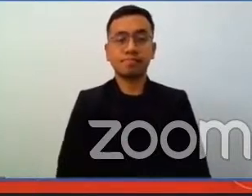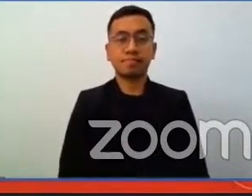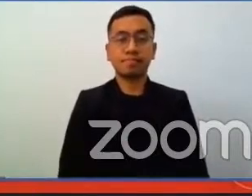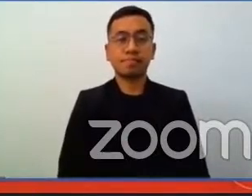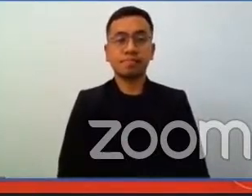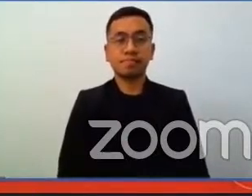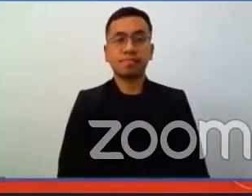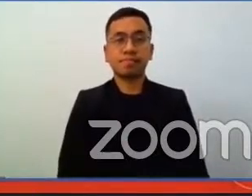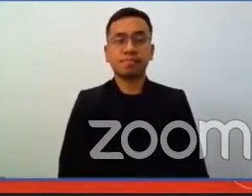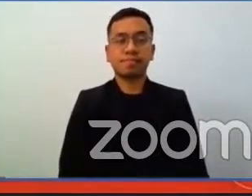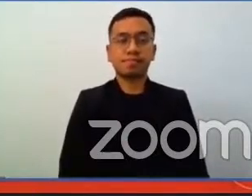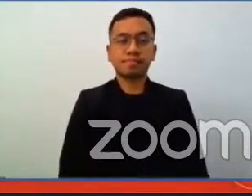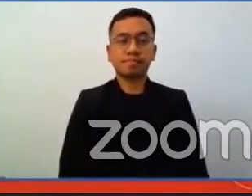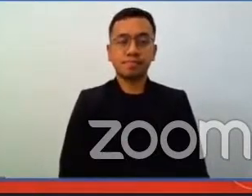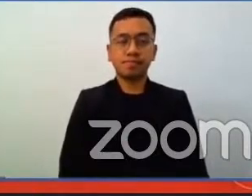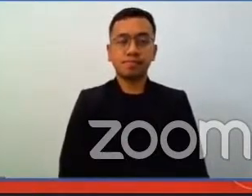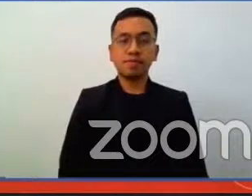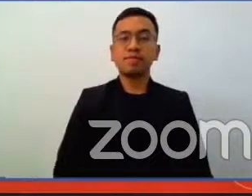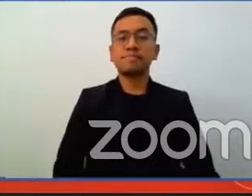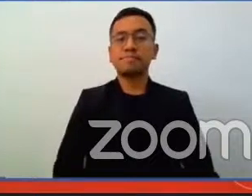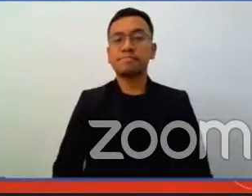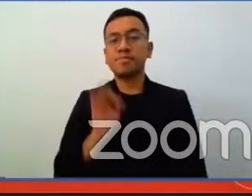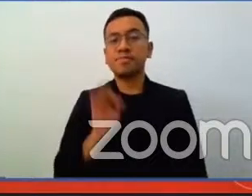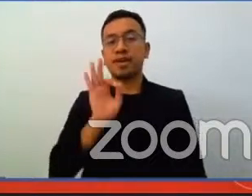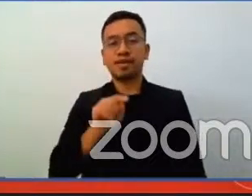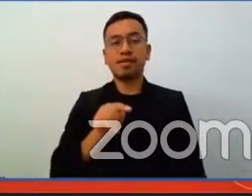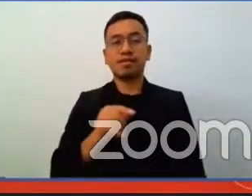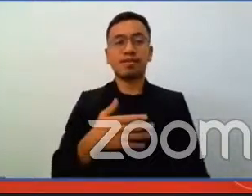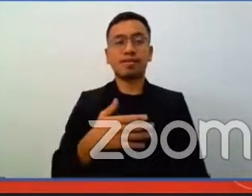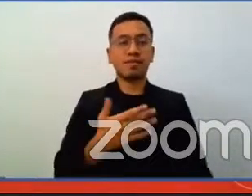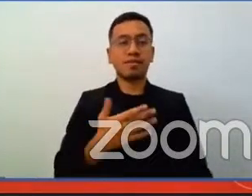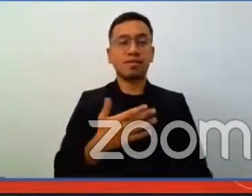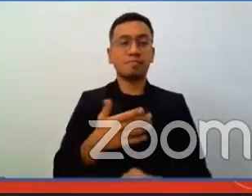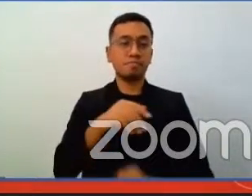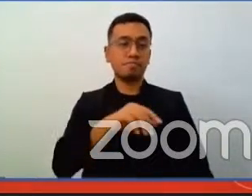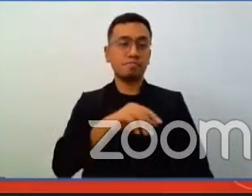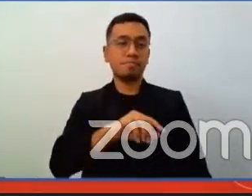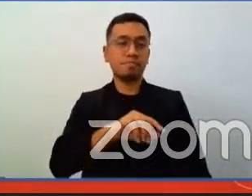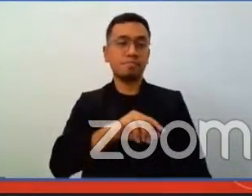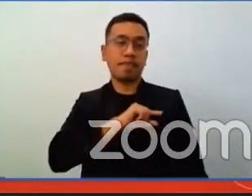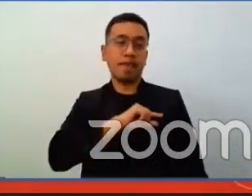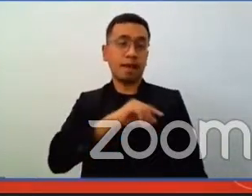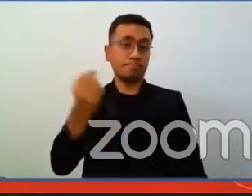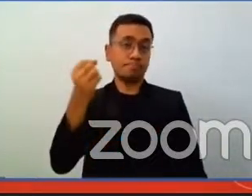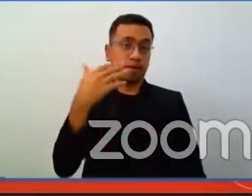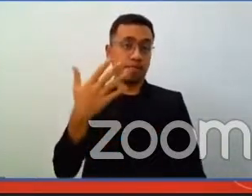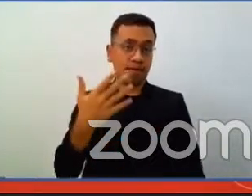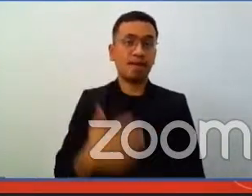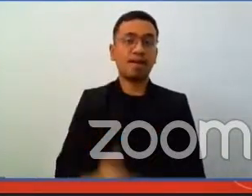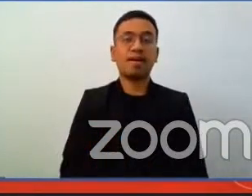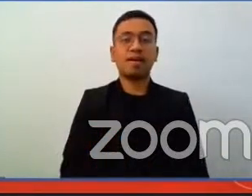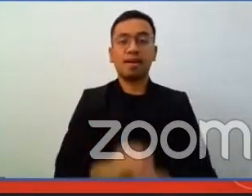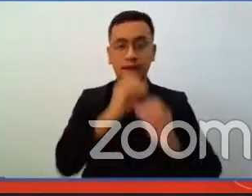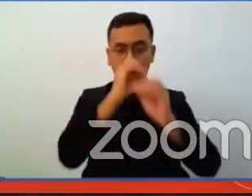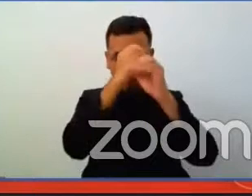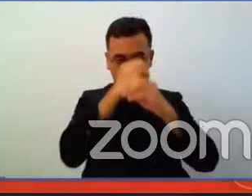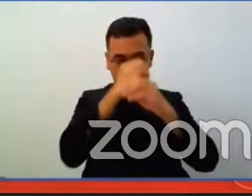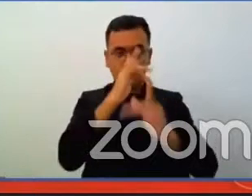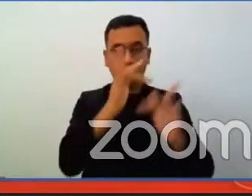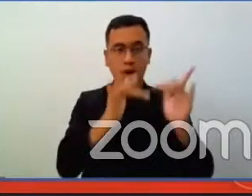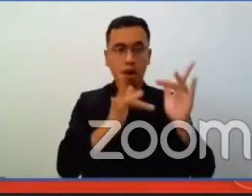Saya diberikan oleh panitia yang pertama, pentingnya penggunaan laboratorium